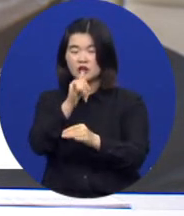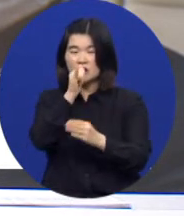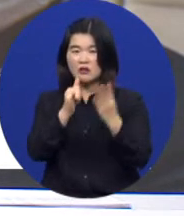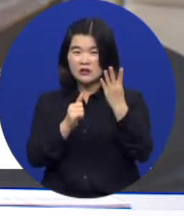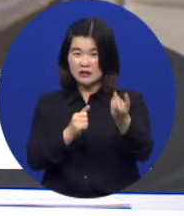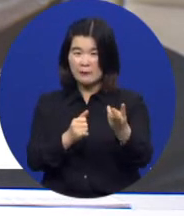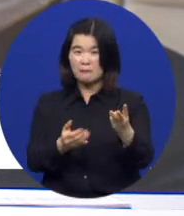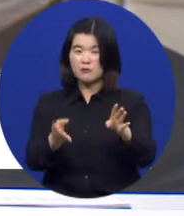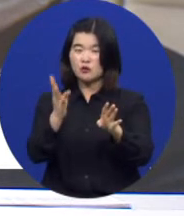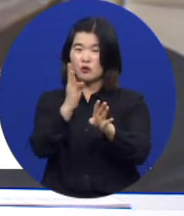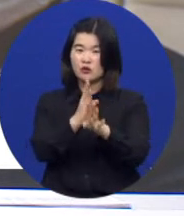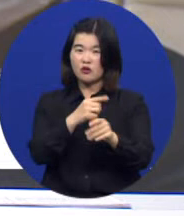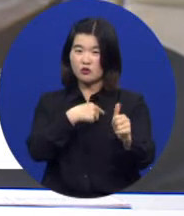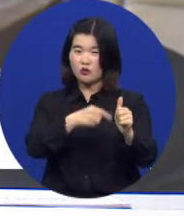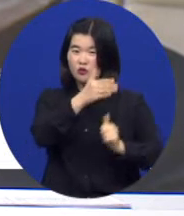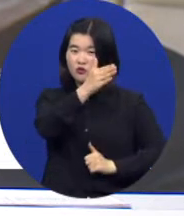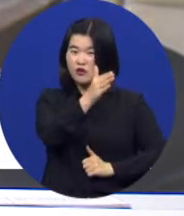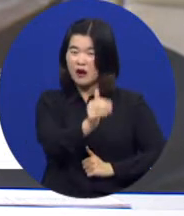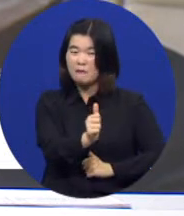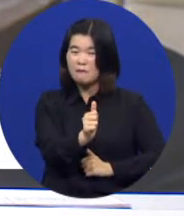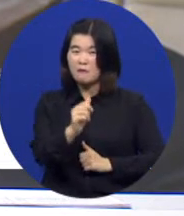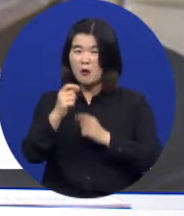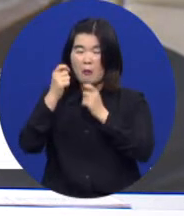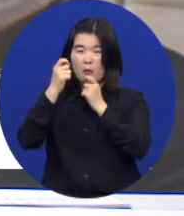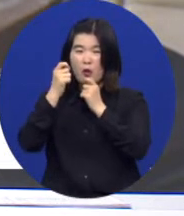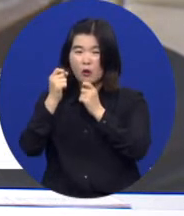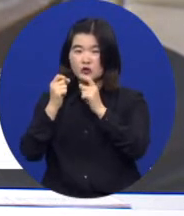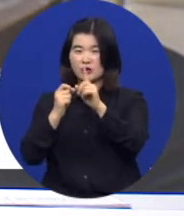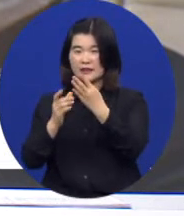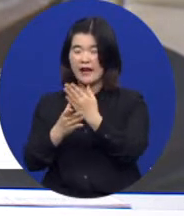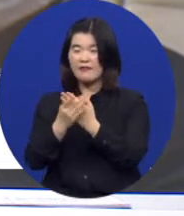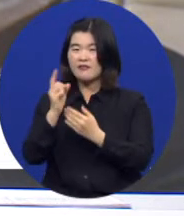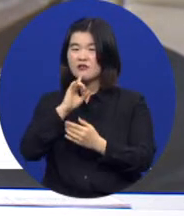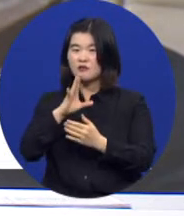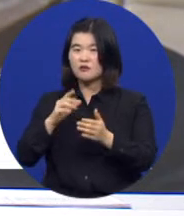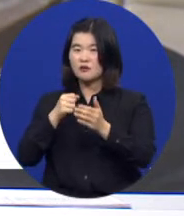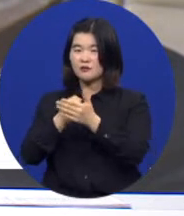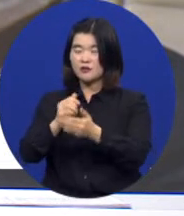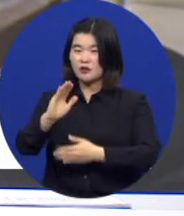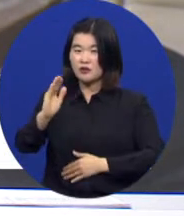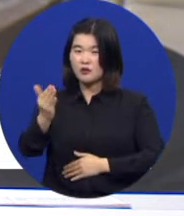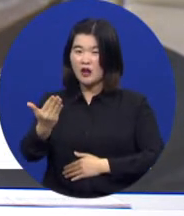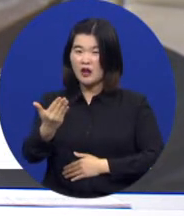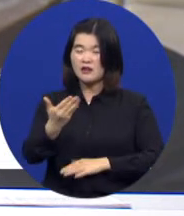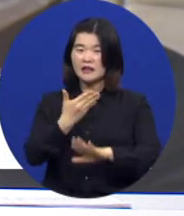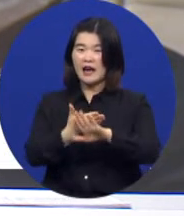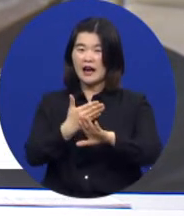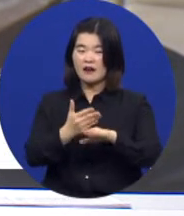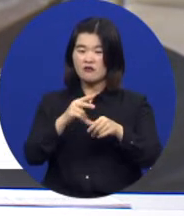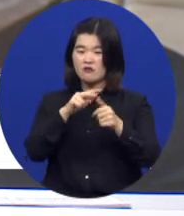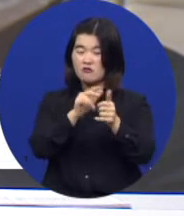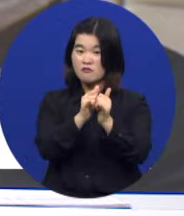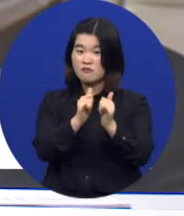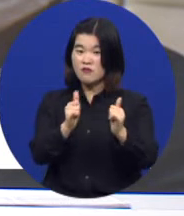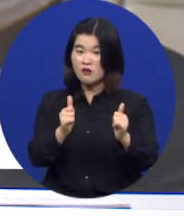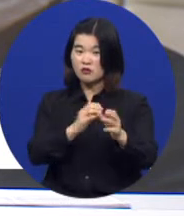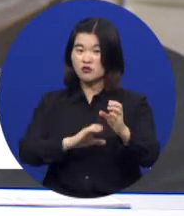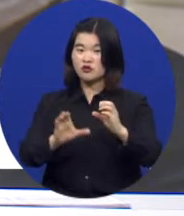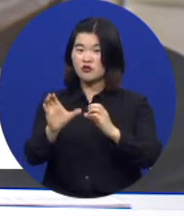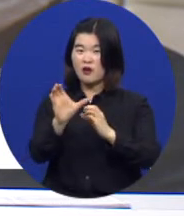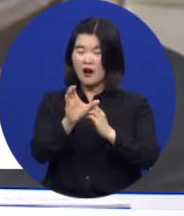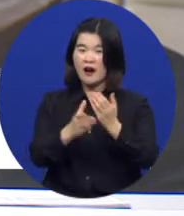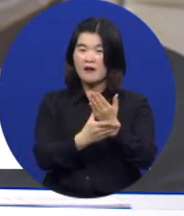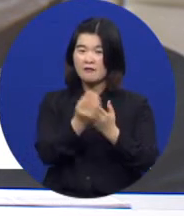도전하는 이석문 교육감에 맞설 보수 성향의 단일후보가 결정 됐고 또 다른 보수 후보 와의 추가